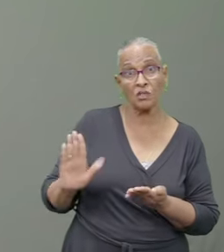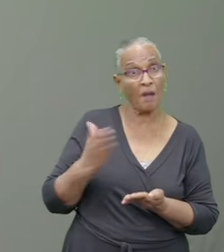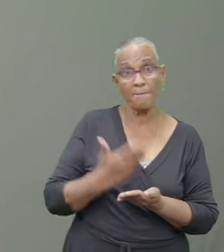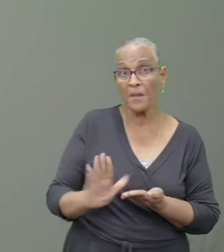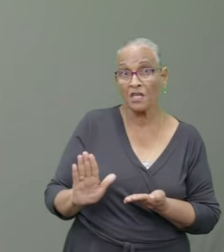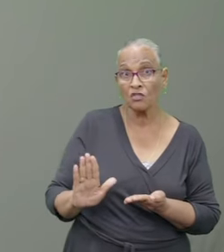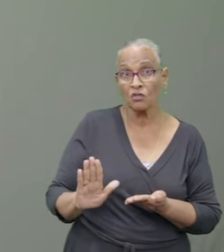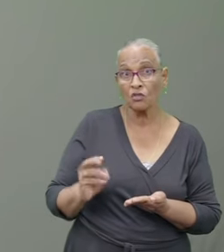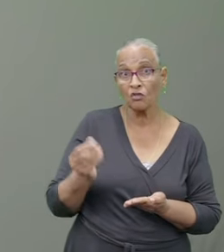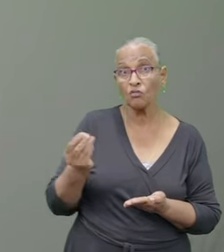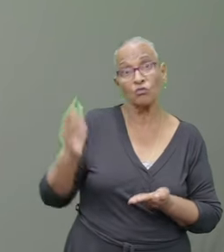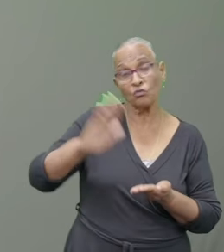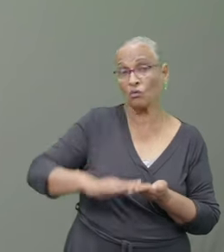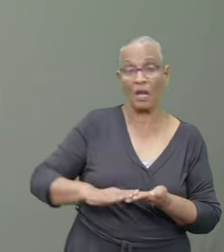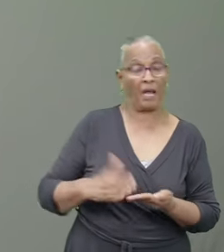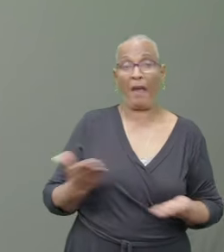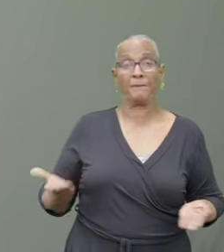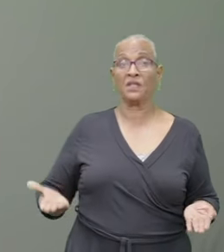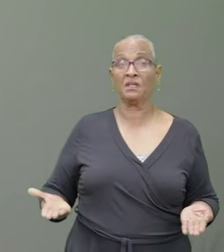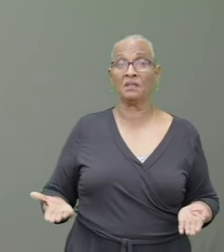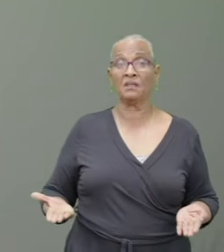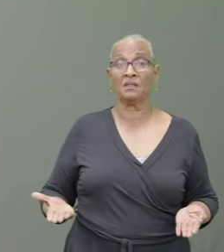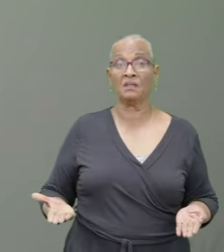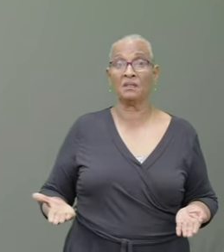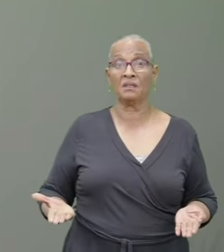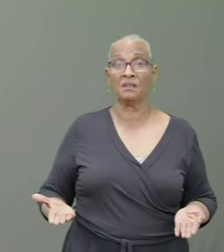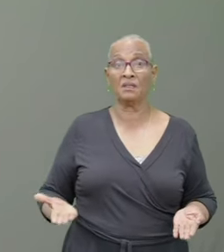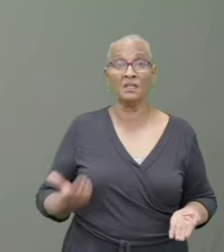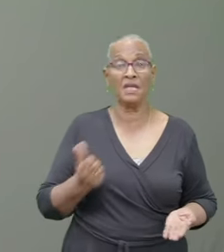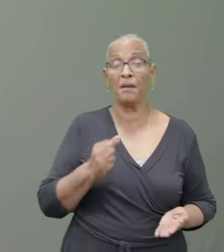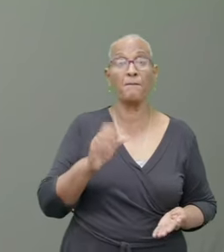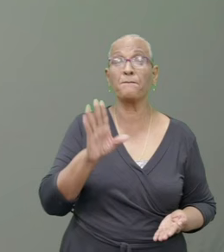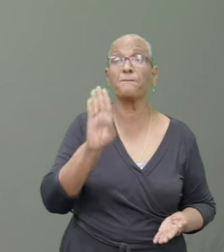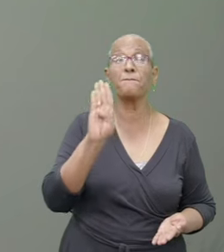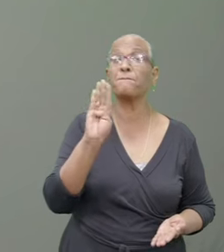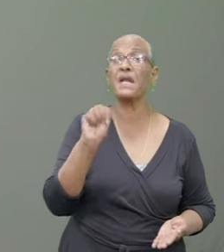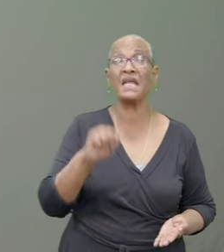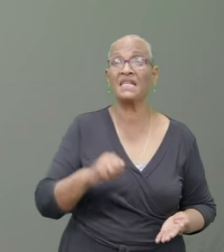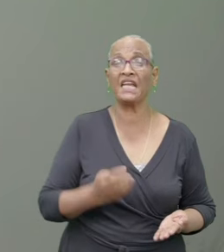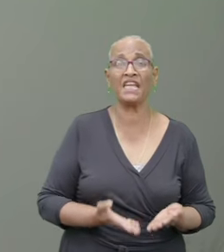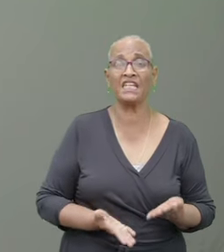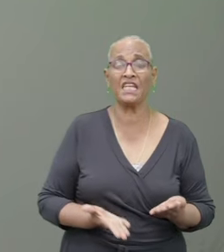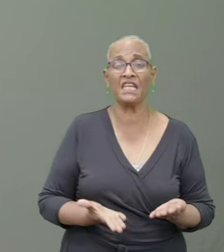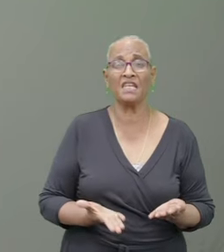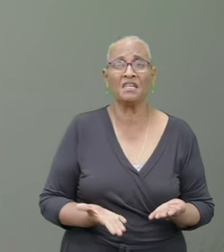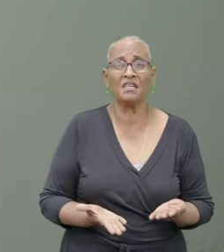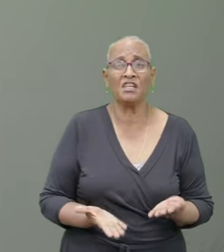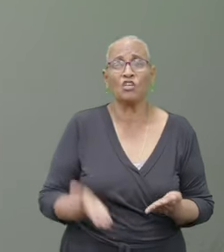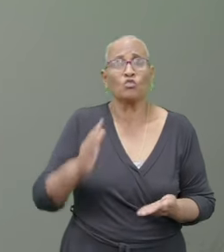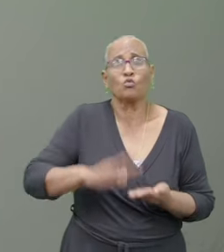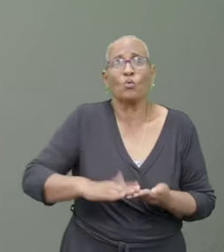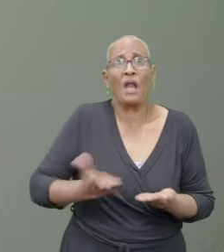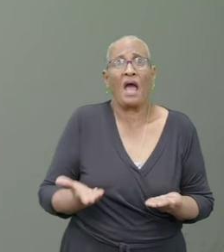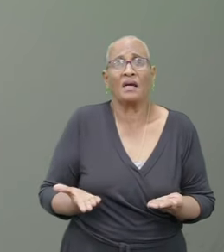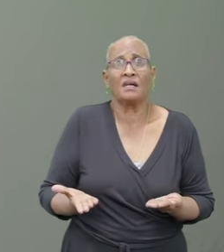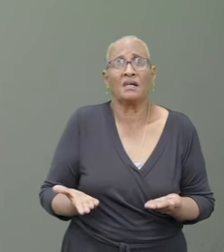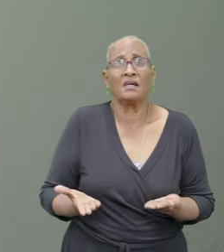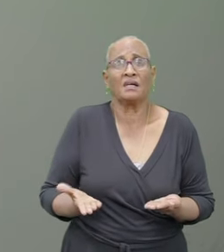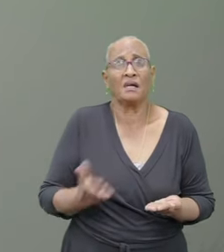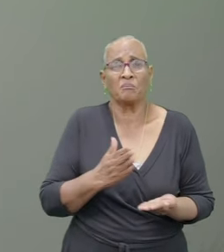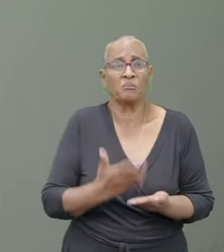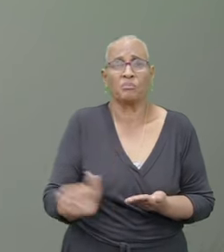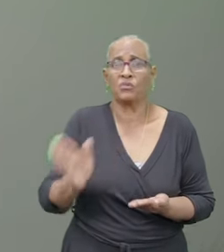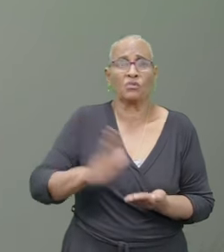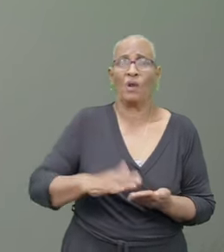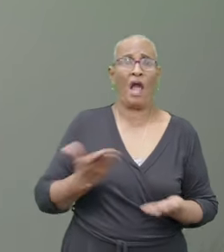aanspraak op die toelage, die brain drain toelage. Als u 60 jaar bent of u hebt al zoveel dienstjaren gehad met pensioen, nou, toelage akba, dan hebt u eigenlijk